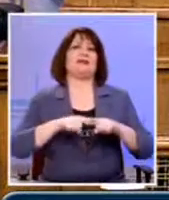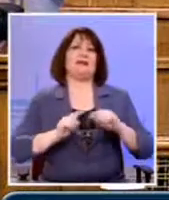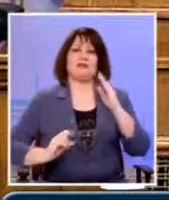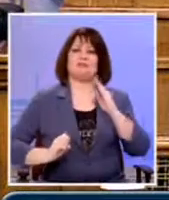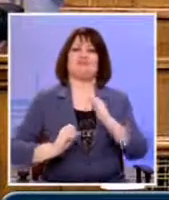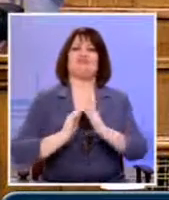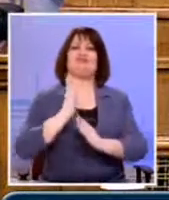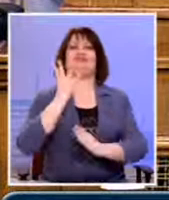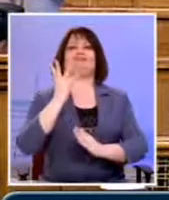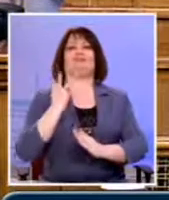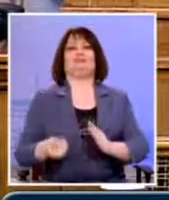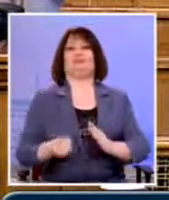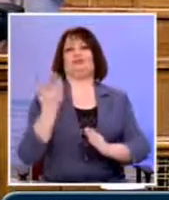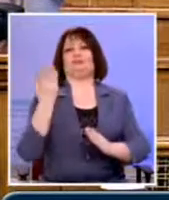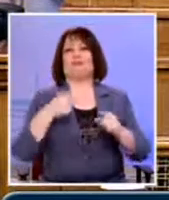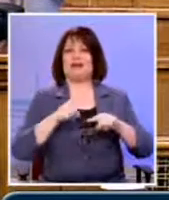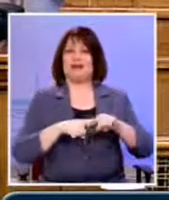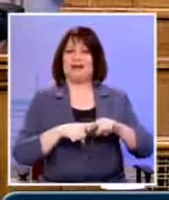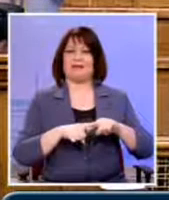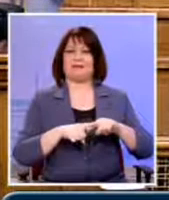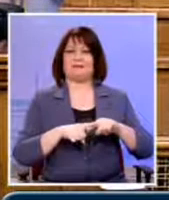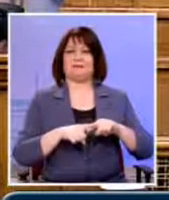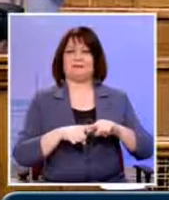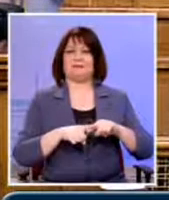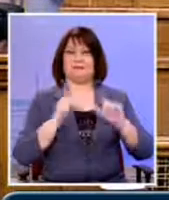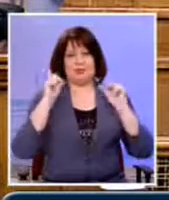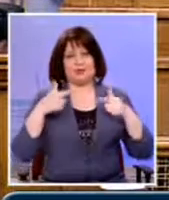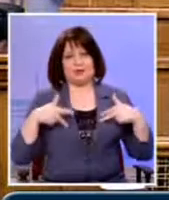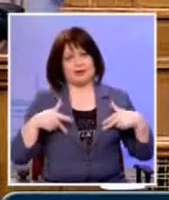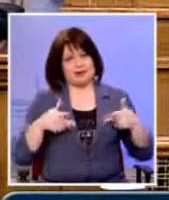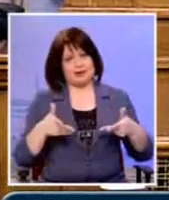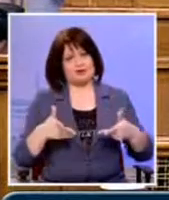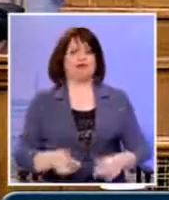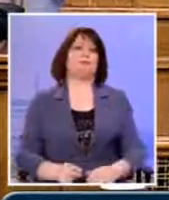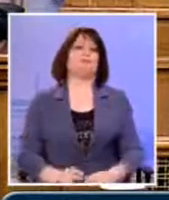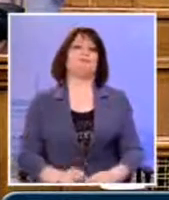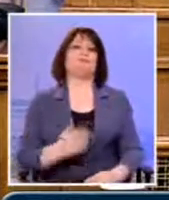αναγέννηση. Τη χώρα ως έθνος και την χώρα ως δημοκρατικό κράτος, ως δημοκρατία.